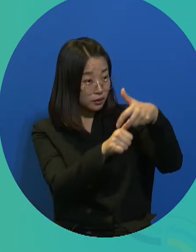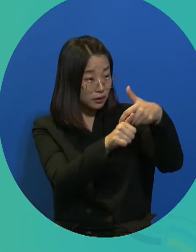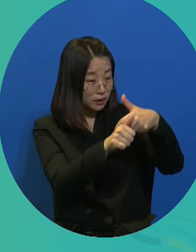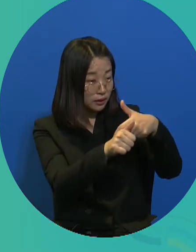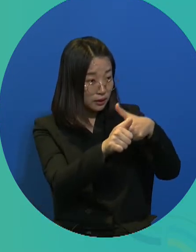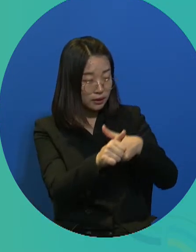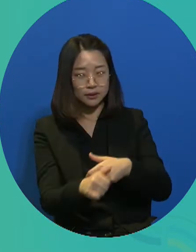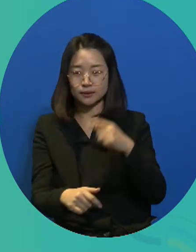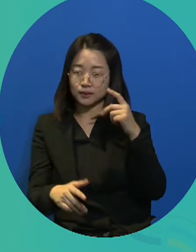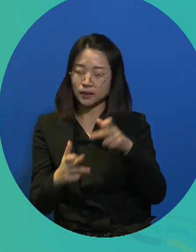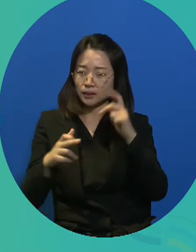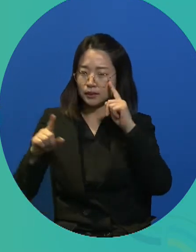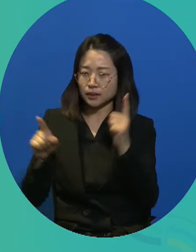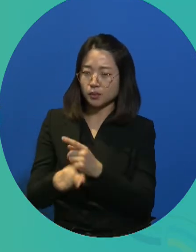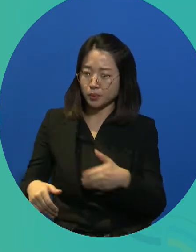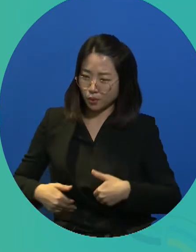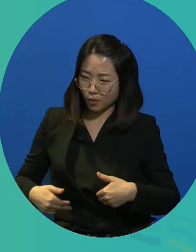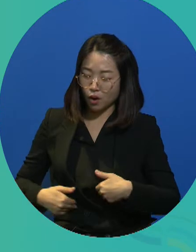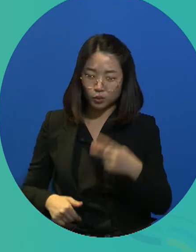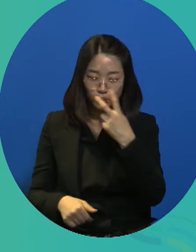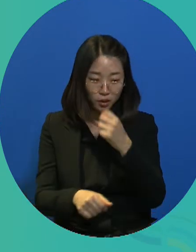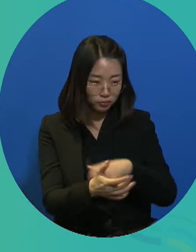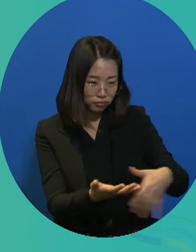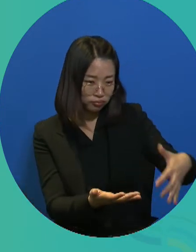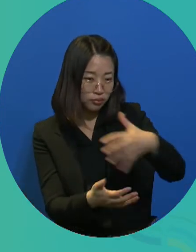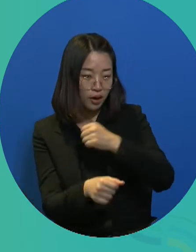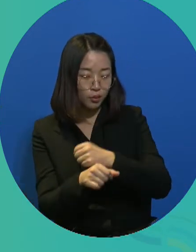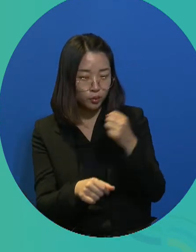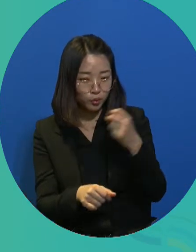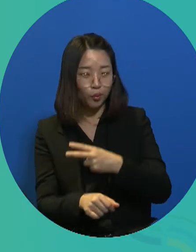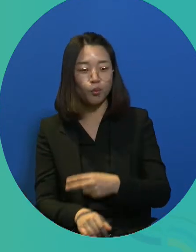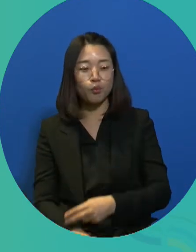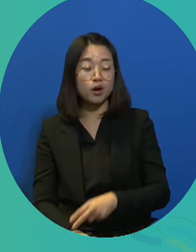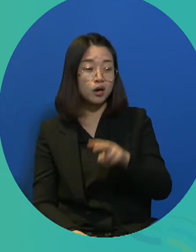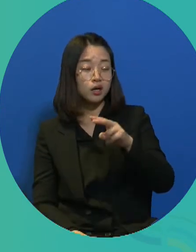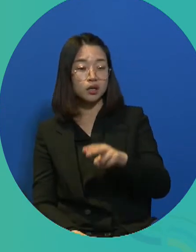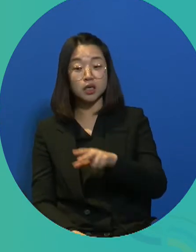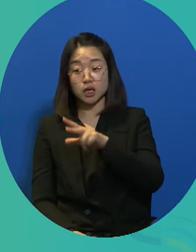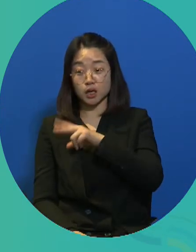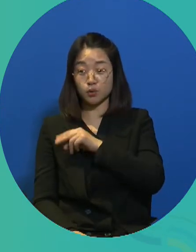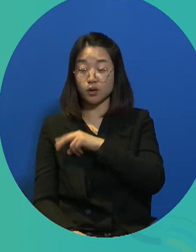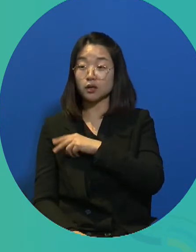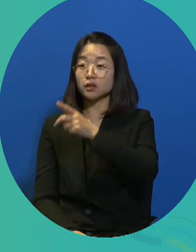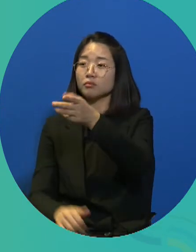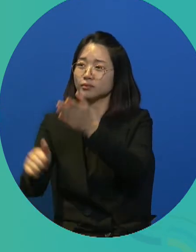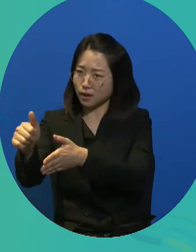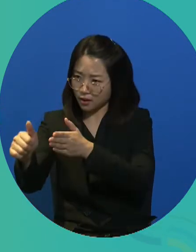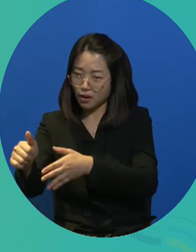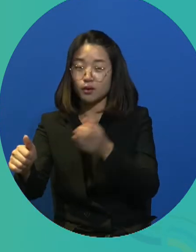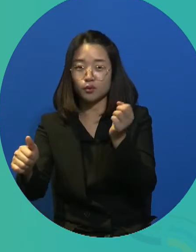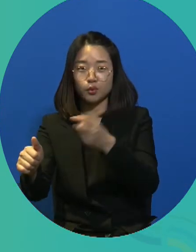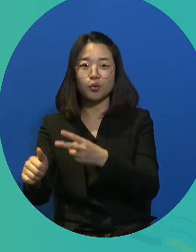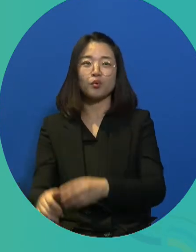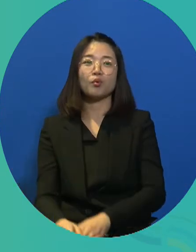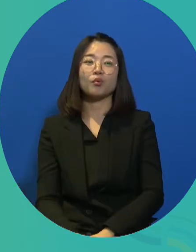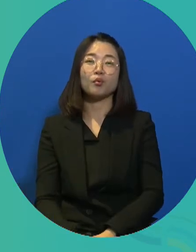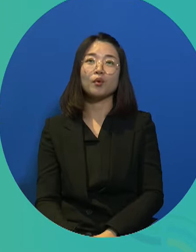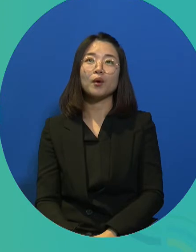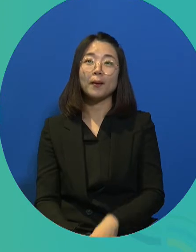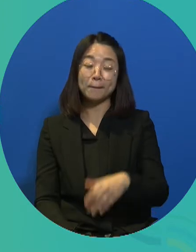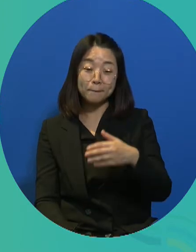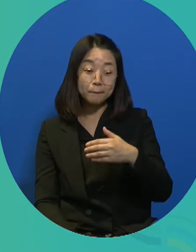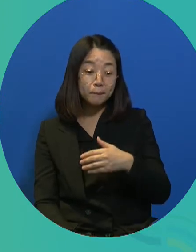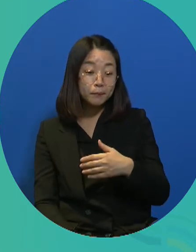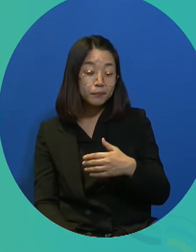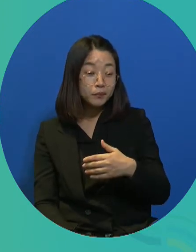인식 제고를 하고 조사를 하고 그리고 의회 대상으로 로비를 하고 인식 제고를 하면서 어떤 법률적인